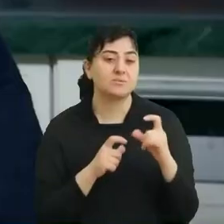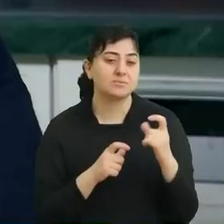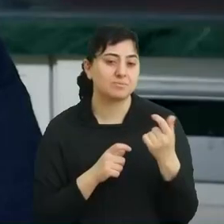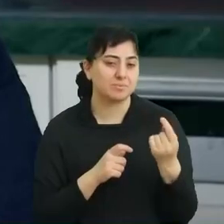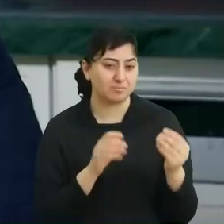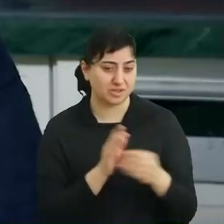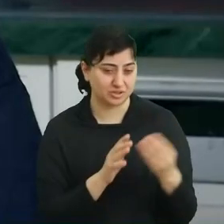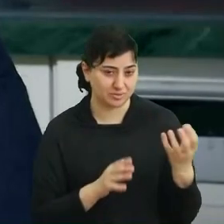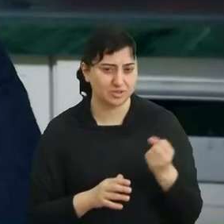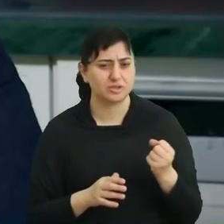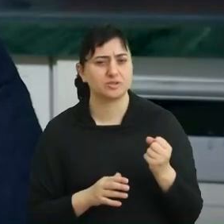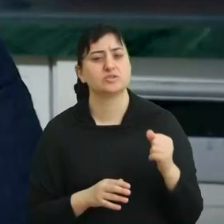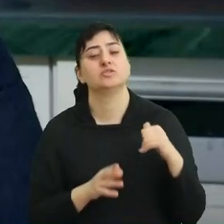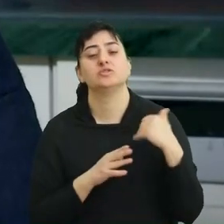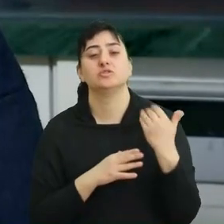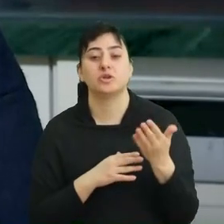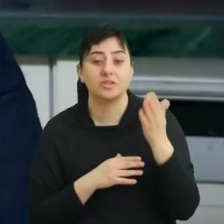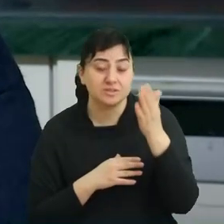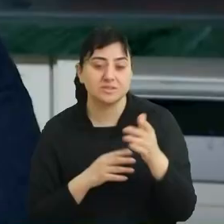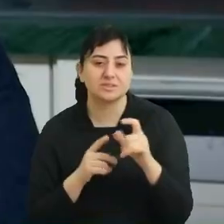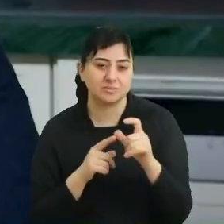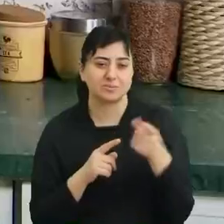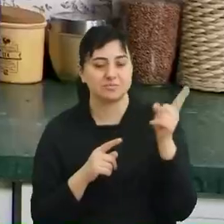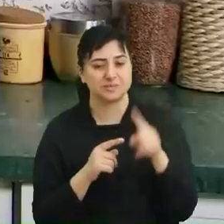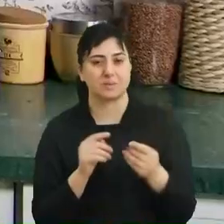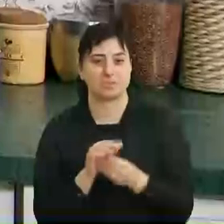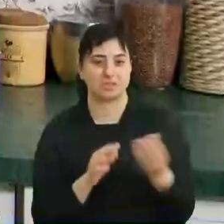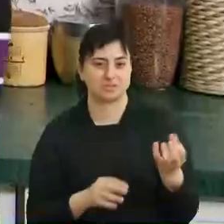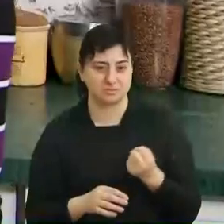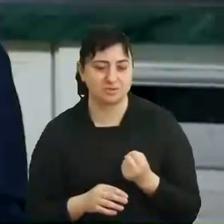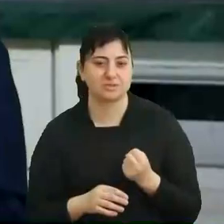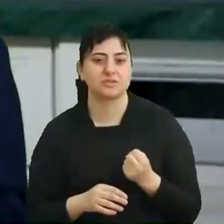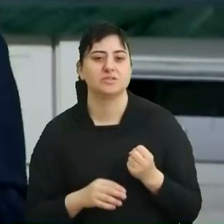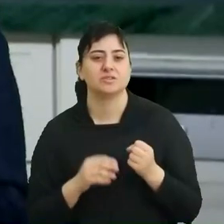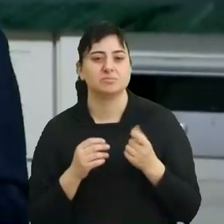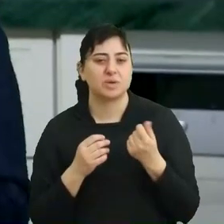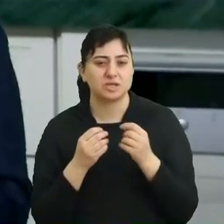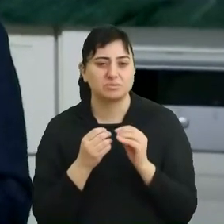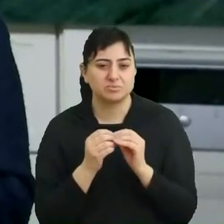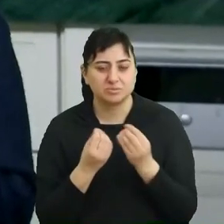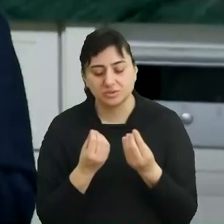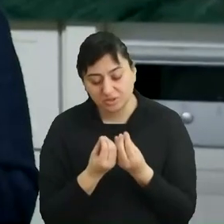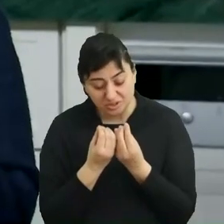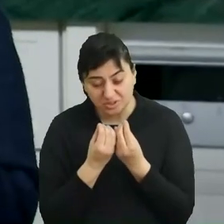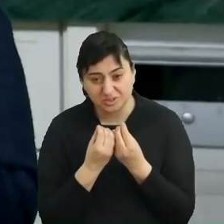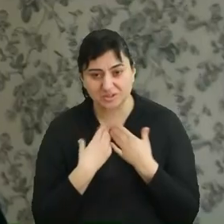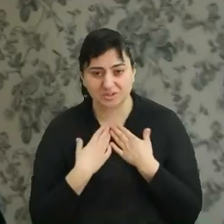zarfçığından böyle başlayarak arayacağım. Bundan sonra gideceğim zarfçığından tekrar başlayarak arayacağım böyle. My